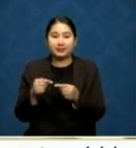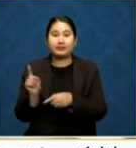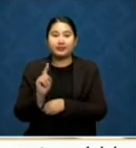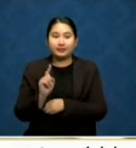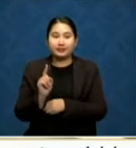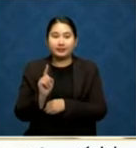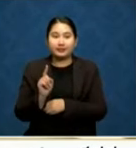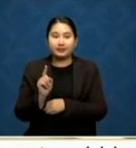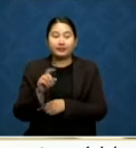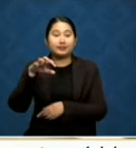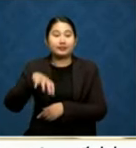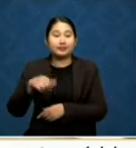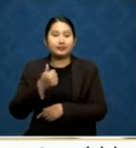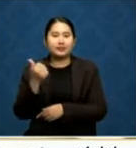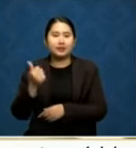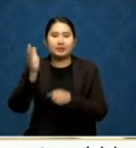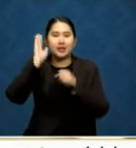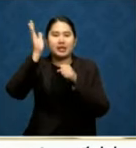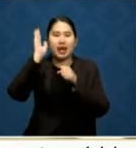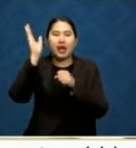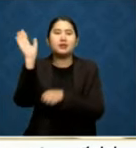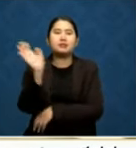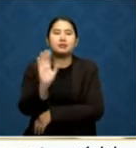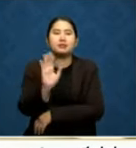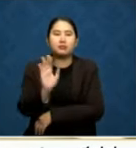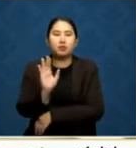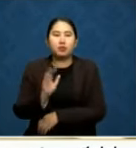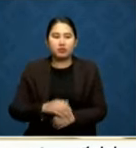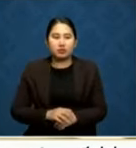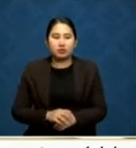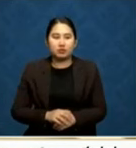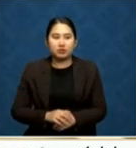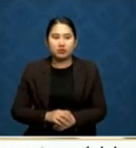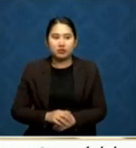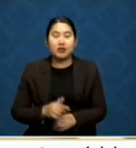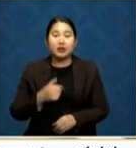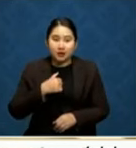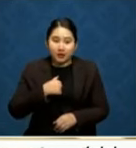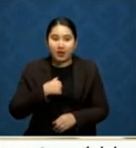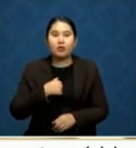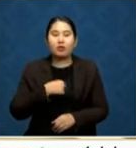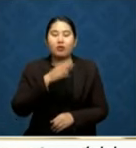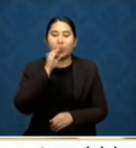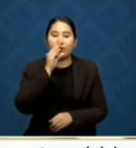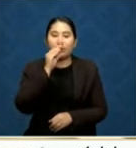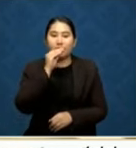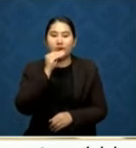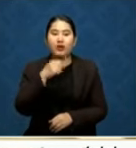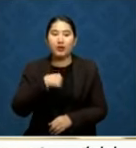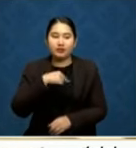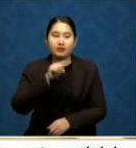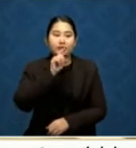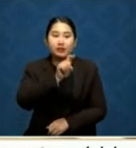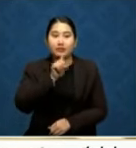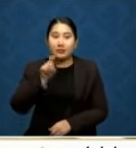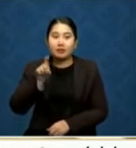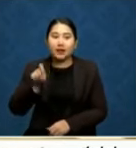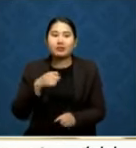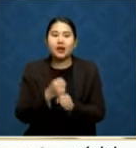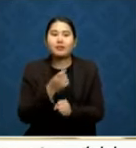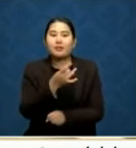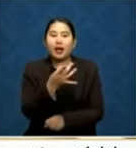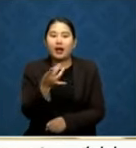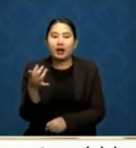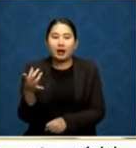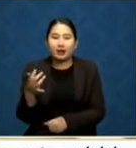บอกองคกรหนื่ๆ ว่ไมต้บญญายใหเราฟังมาฟังเราพูดเราอ่านแล้เราจะถามท่านวาท่านทำอะไร